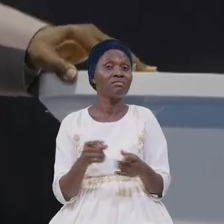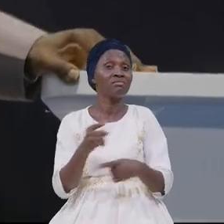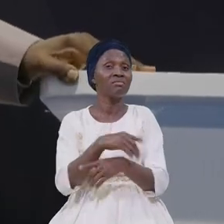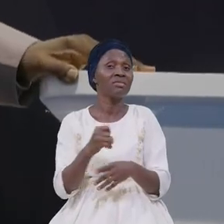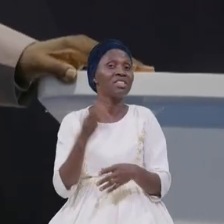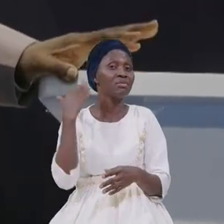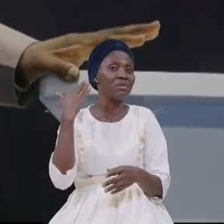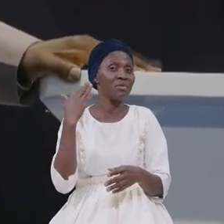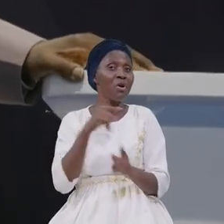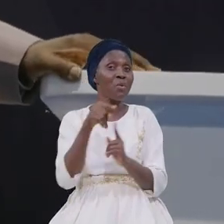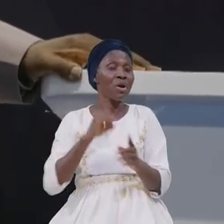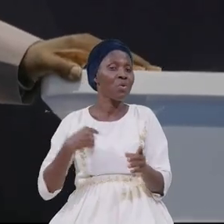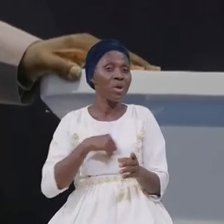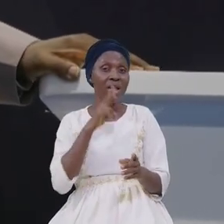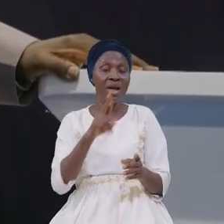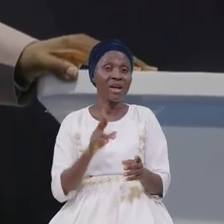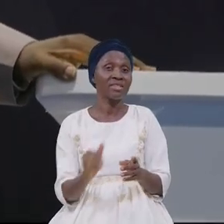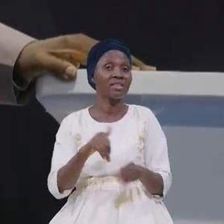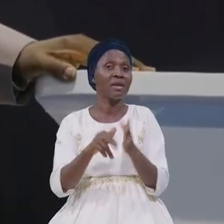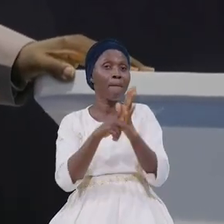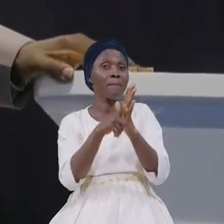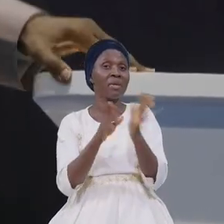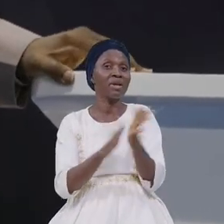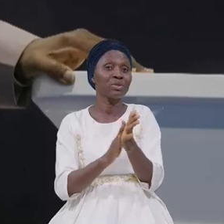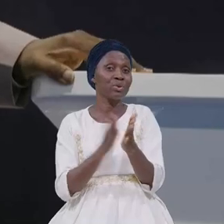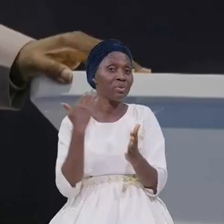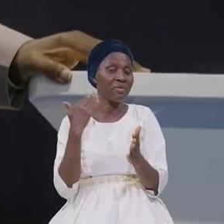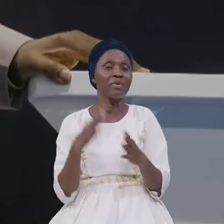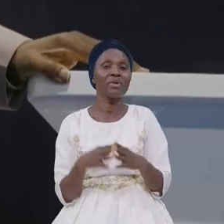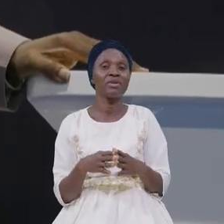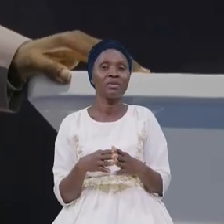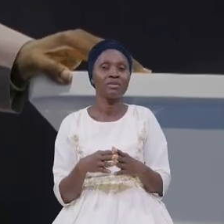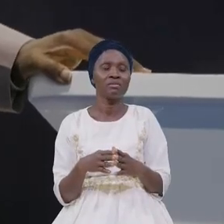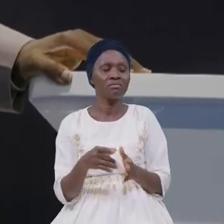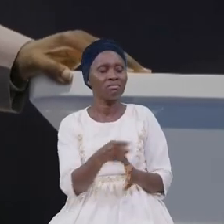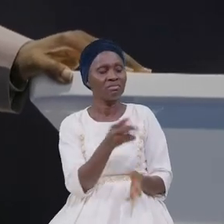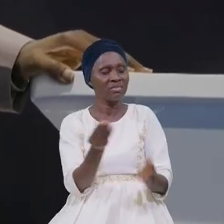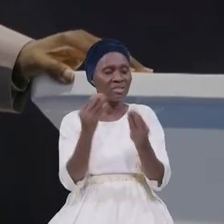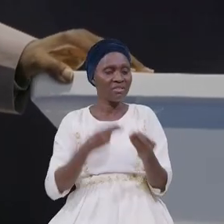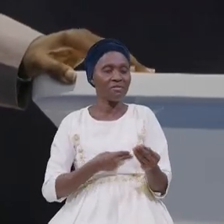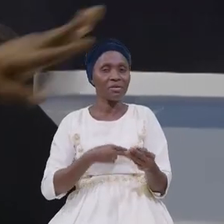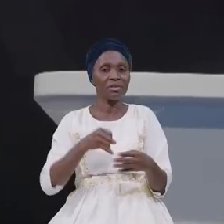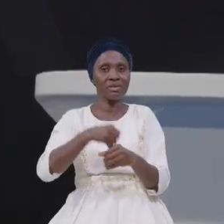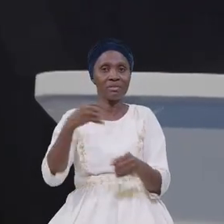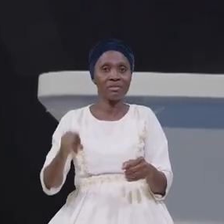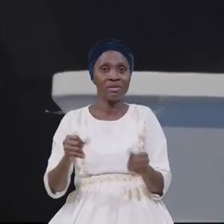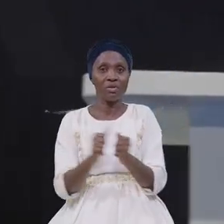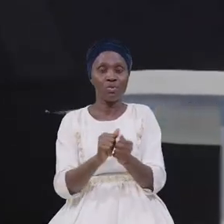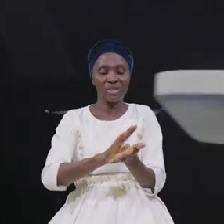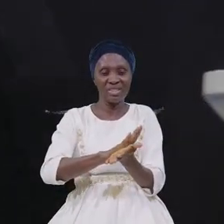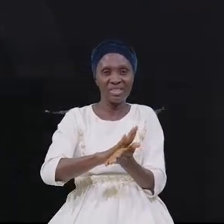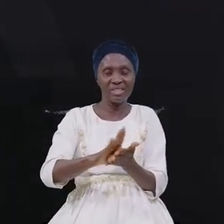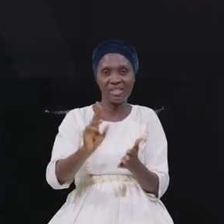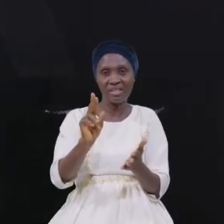lorsque nous étions encore à l'école primaire, on nous donnait